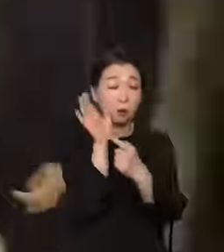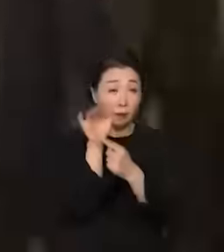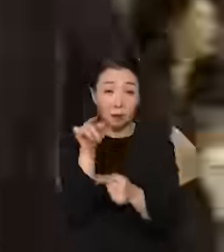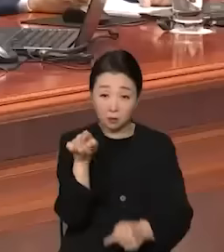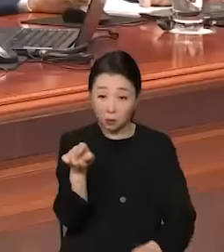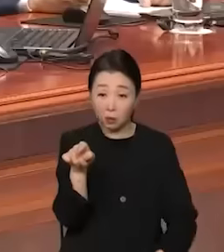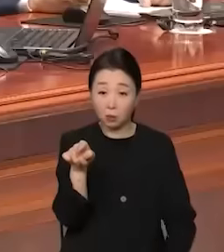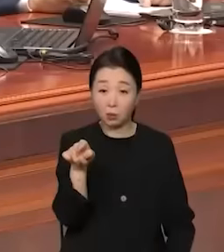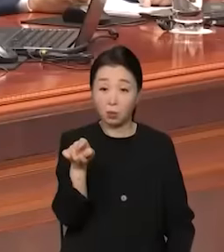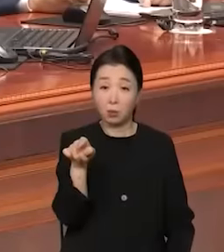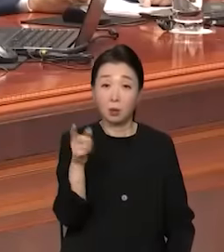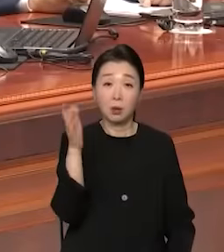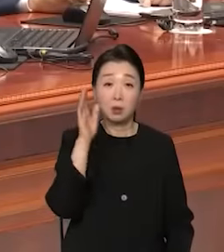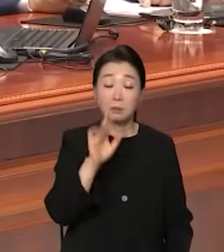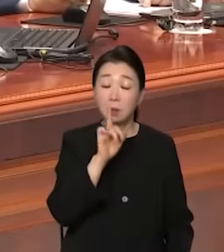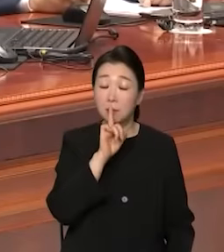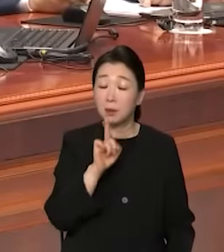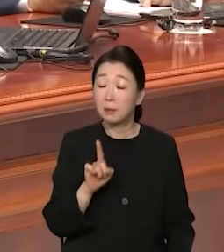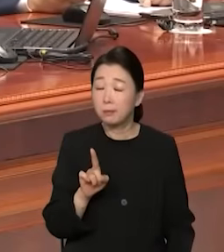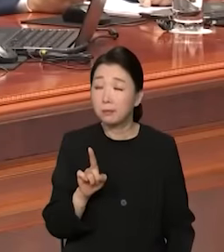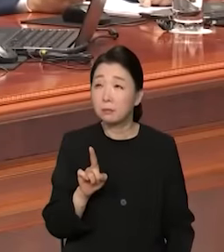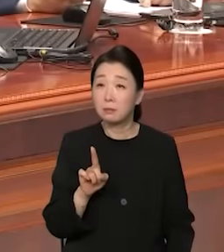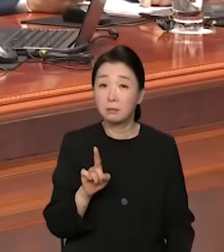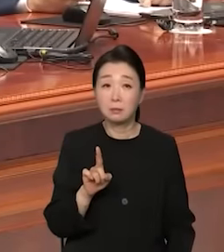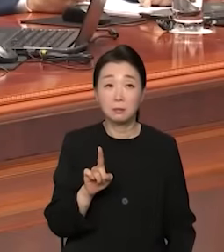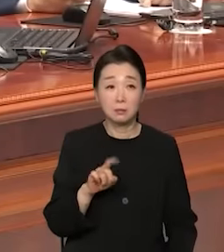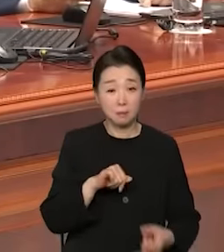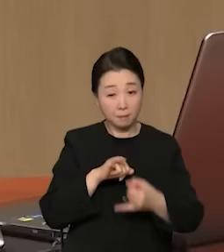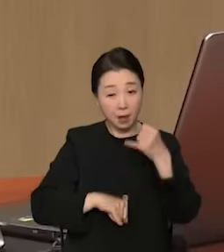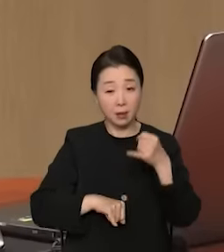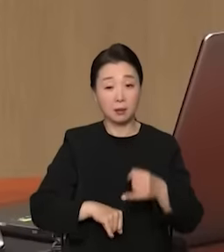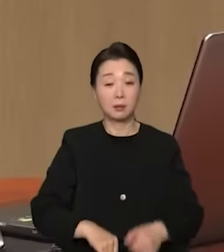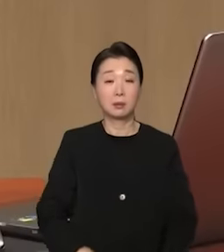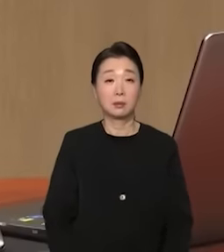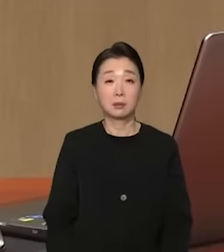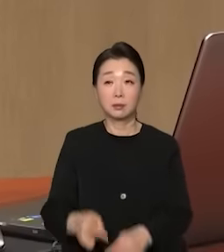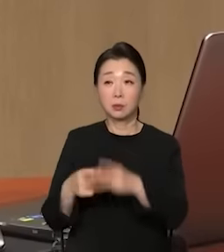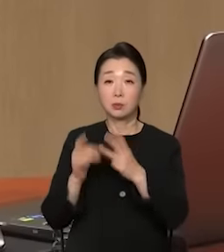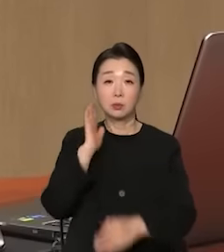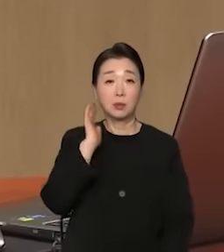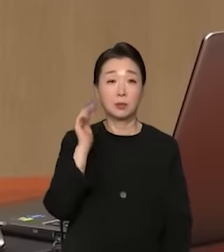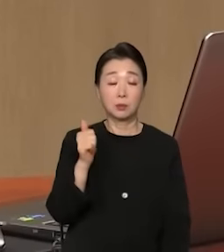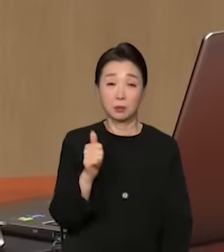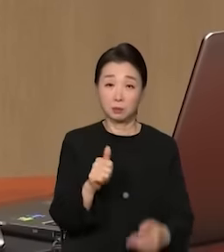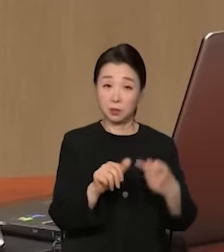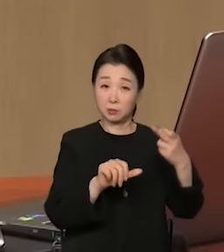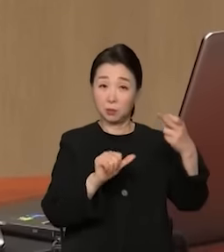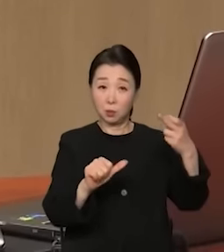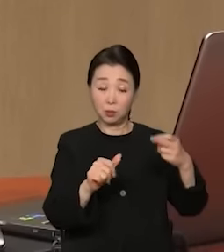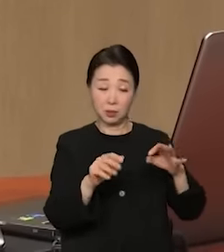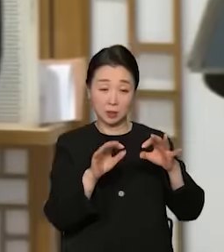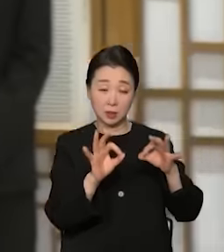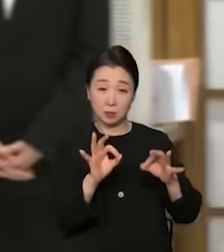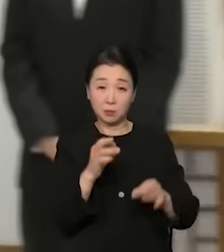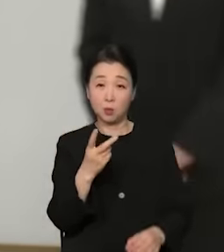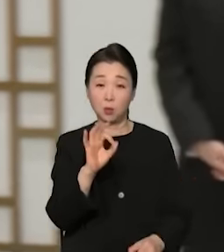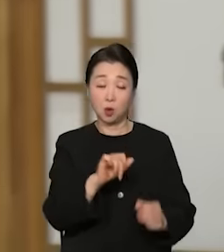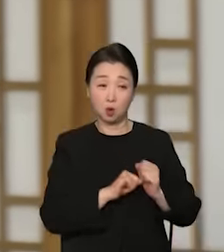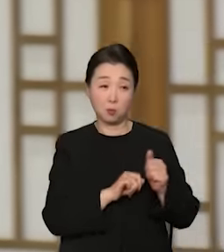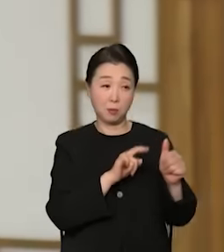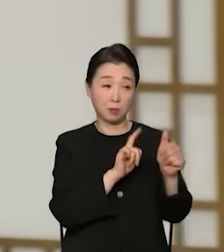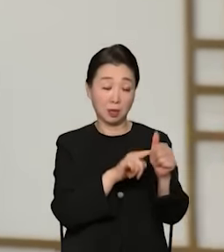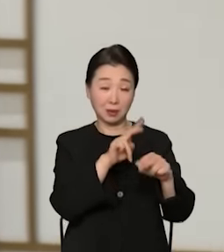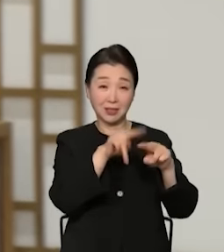겁니다 그러나이 말은 지켜지지 않았습니다 윤 대통령은 지난 5일 김영현 국방부 장관의 사이를